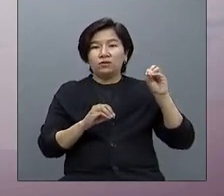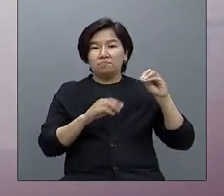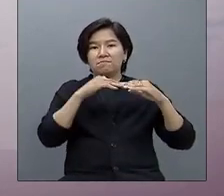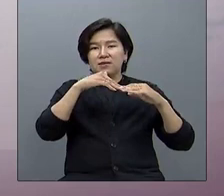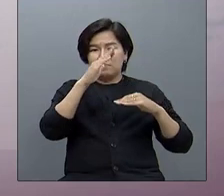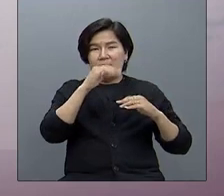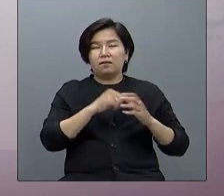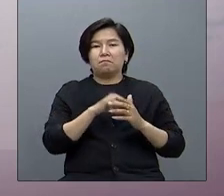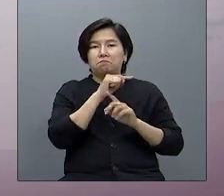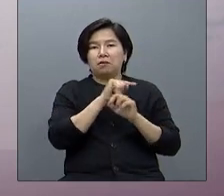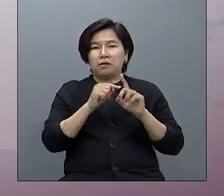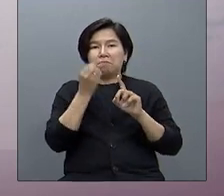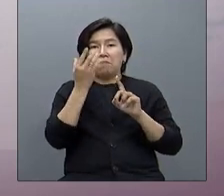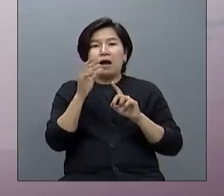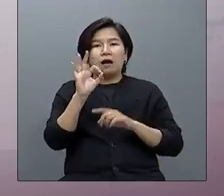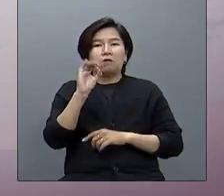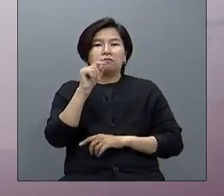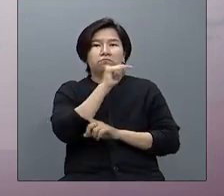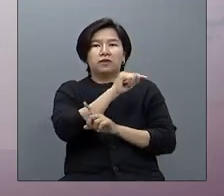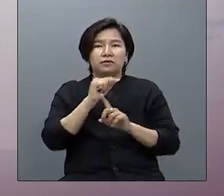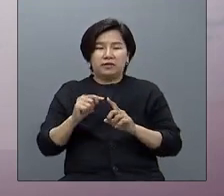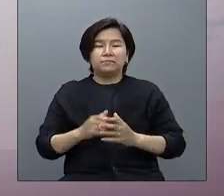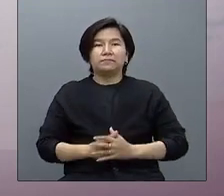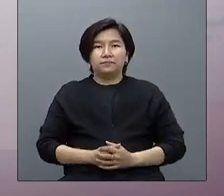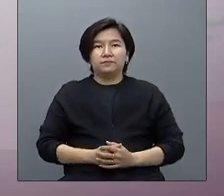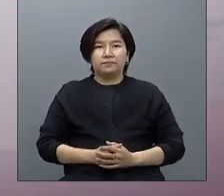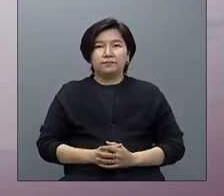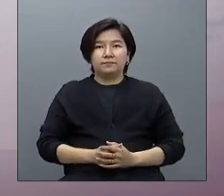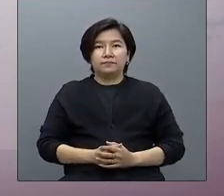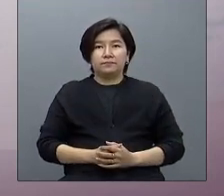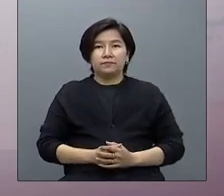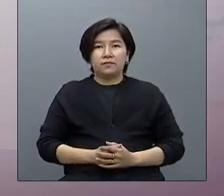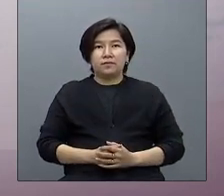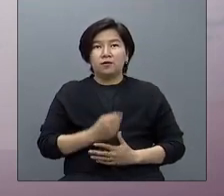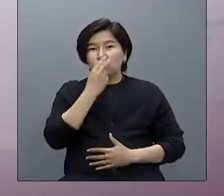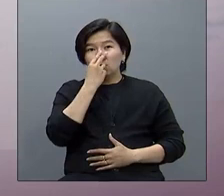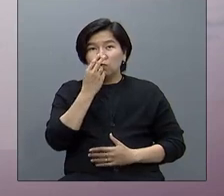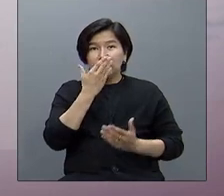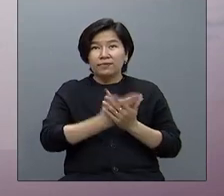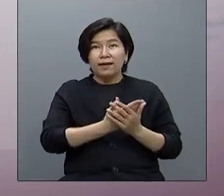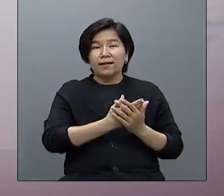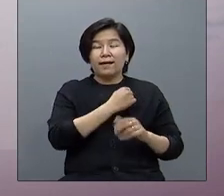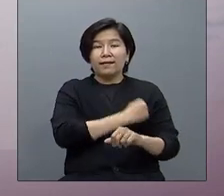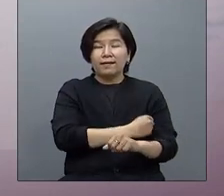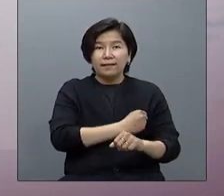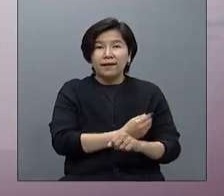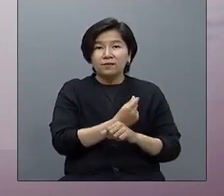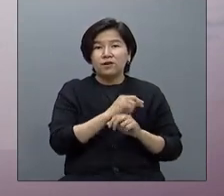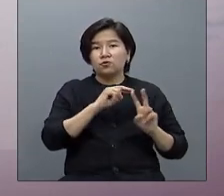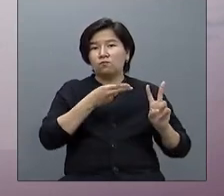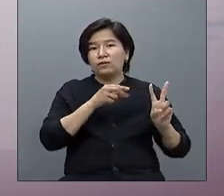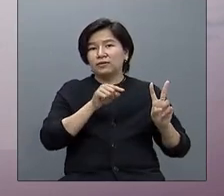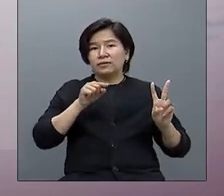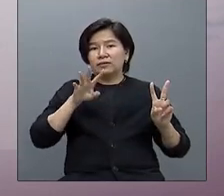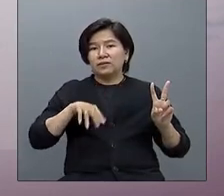เป็นสัดส่วนสูงกว่าร้อยละ90ของคนมีหนี้นอกระบบเลยนะคะและถ้าไปดูฝั่งรายได้ค่ะคนที่มีรายได้ 20,000-40,000 บา